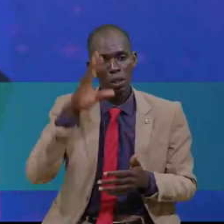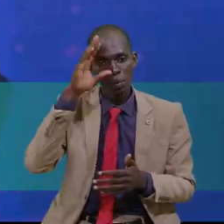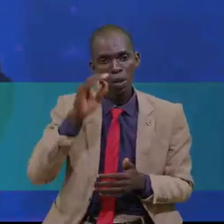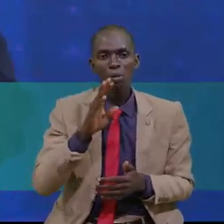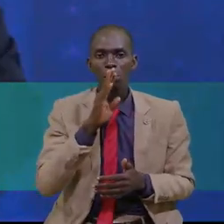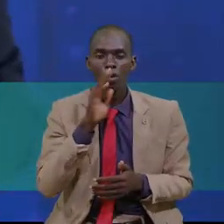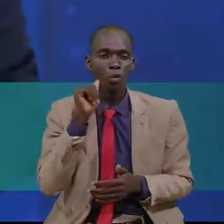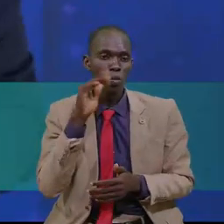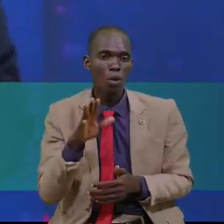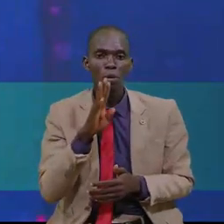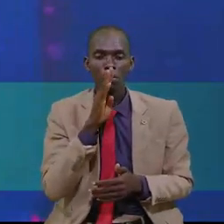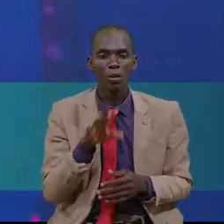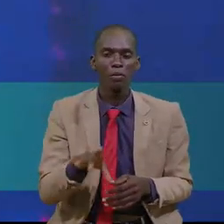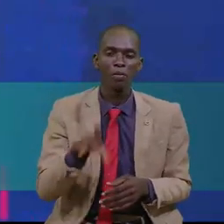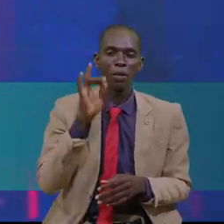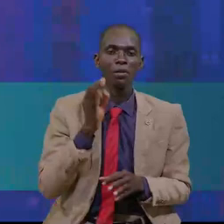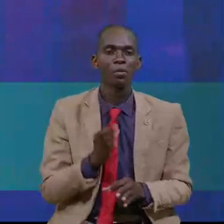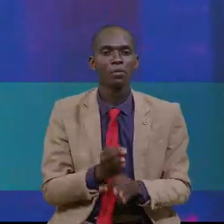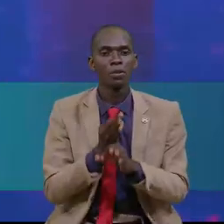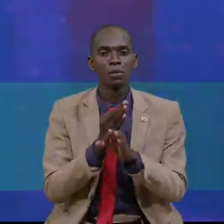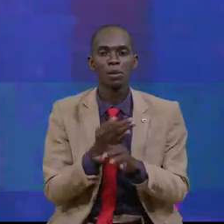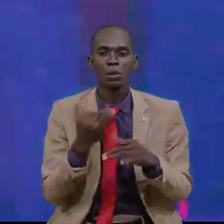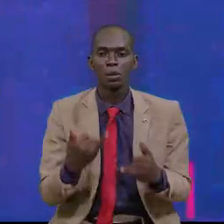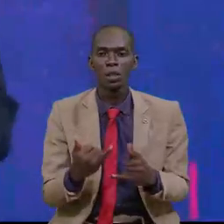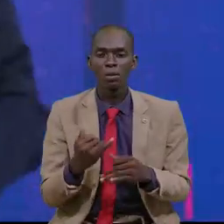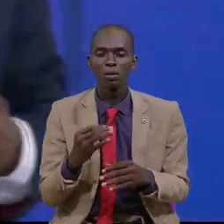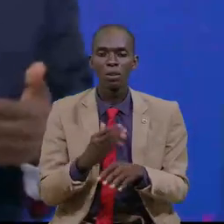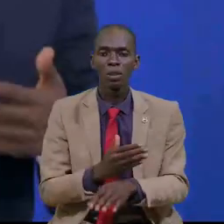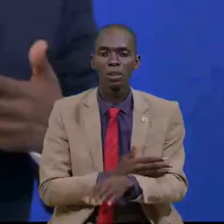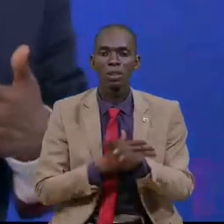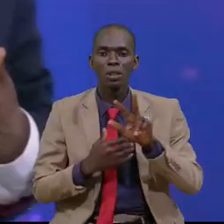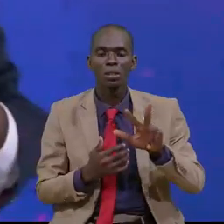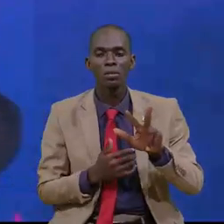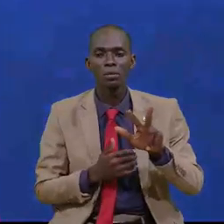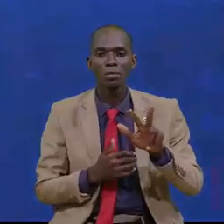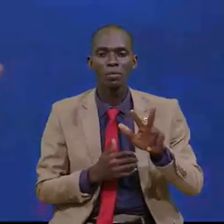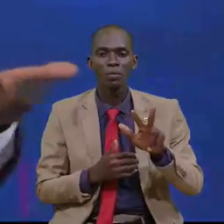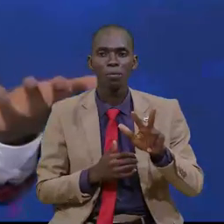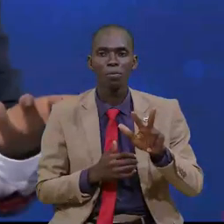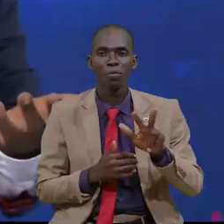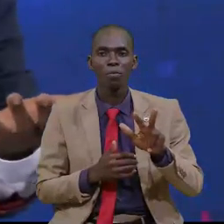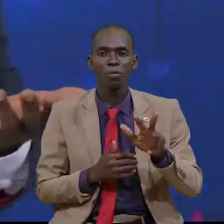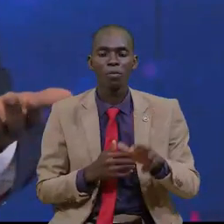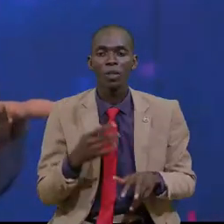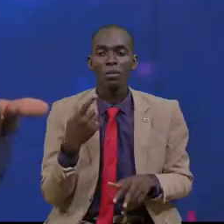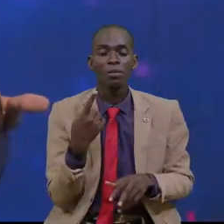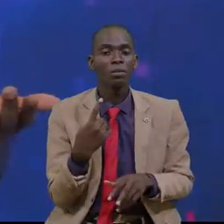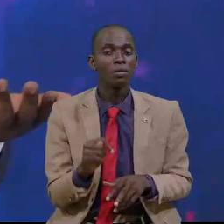que chacun, homme, femme, soit trouvé fidèle. Troisième élément maintenant, la